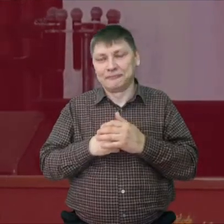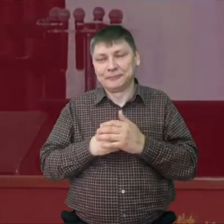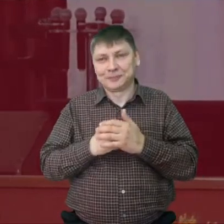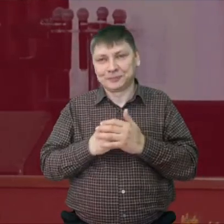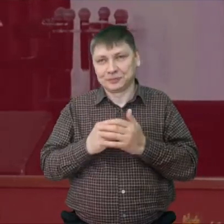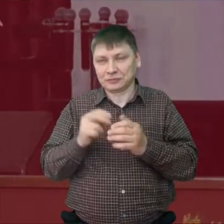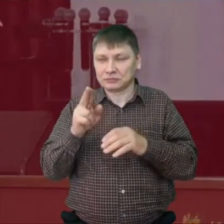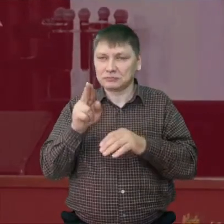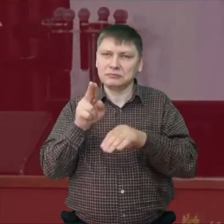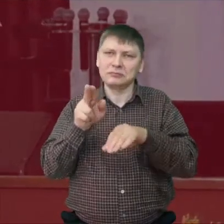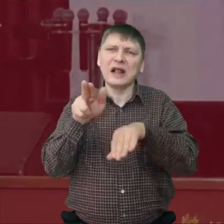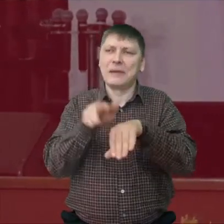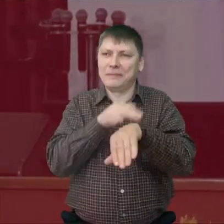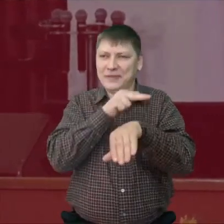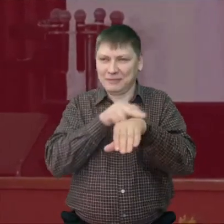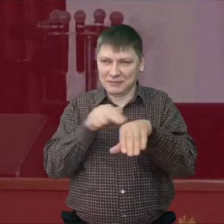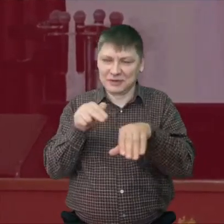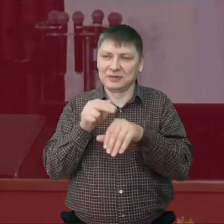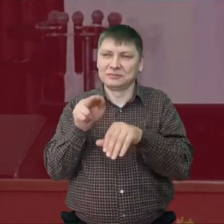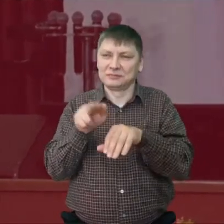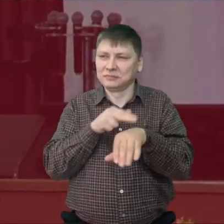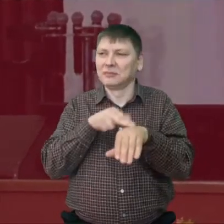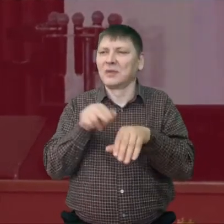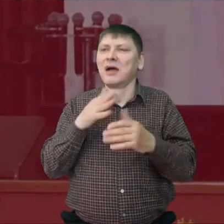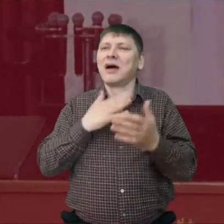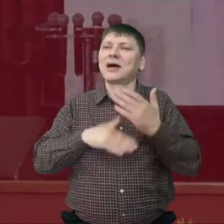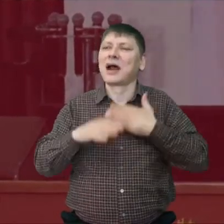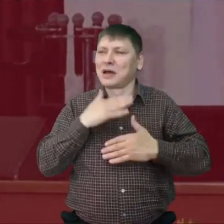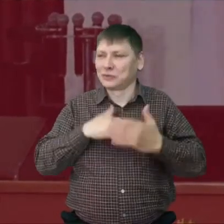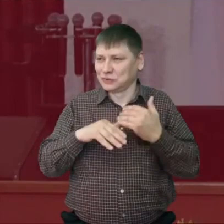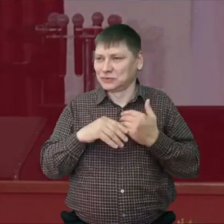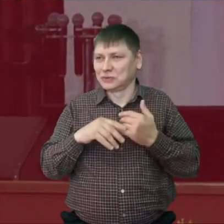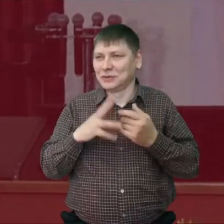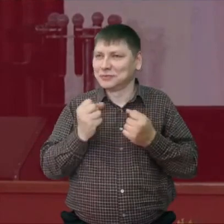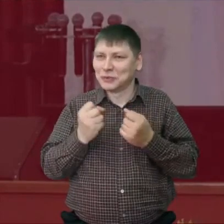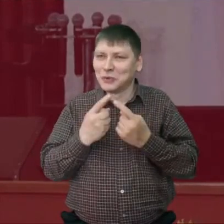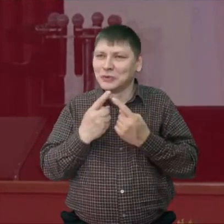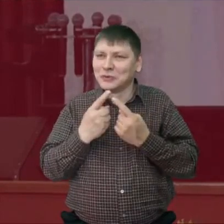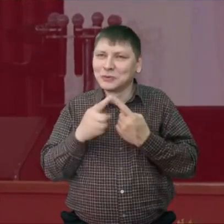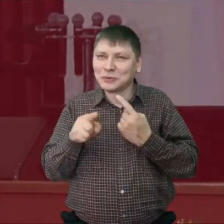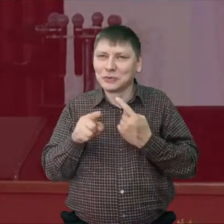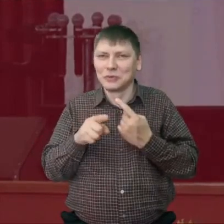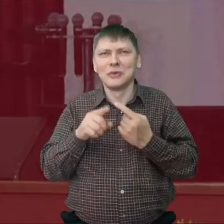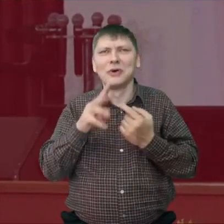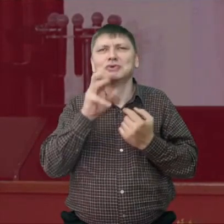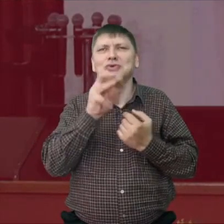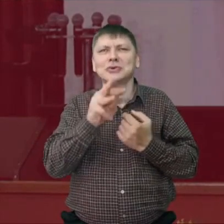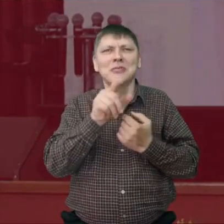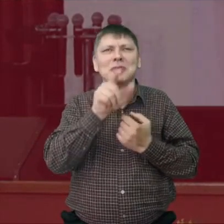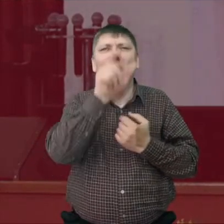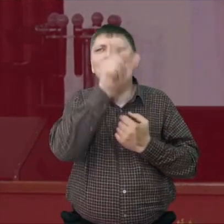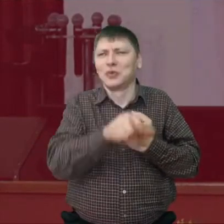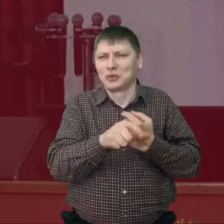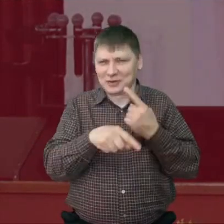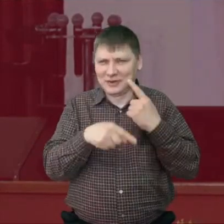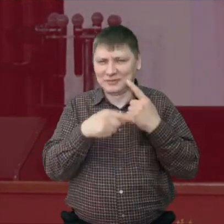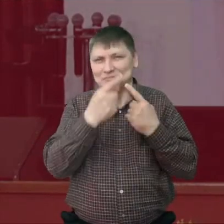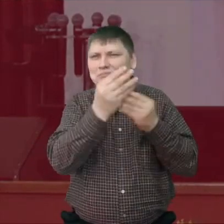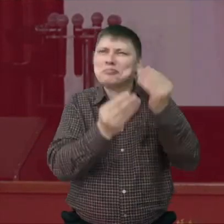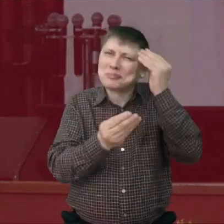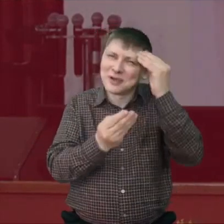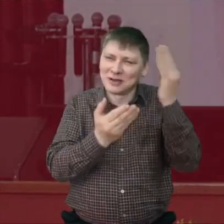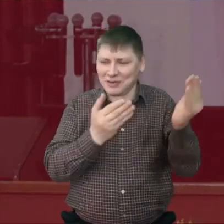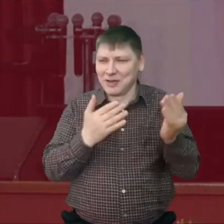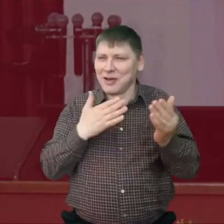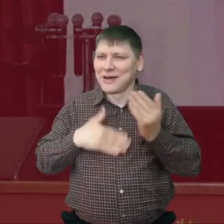что библейское выражение радости отличается отчасти от такого, скажем, философского понимания